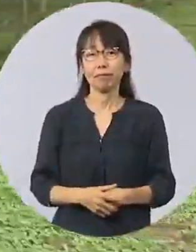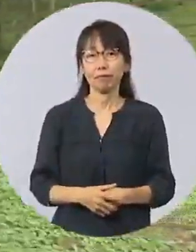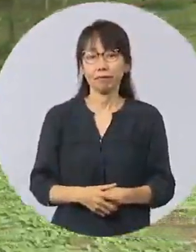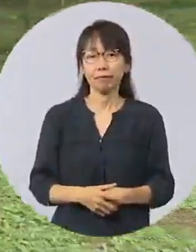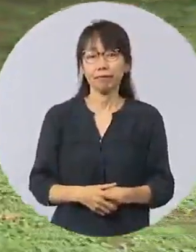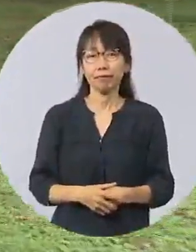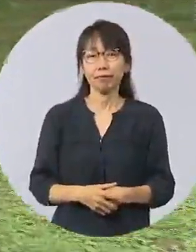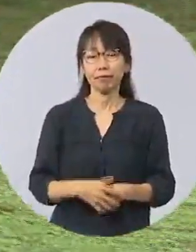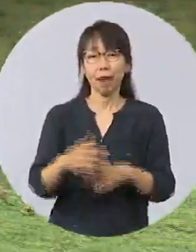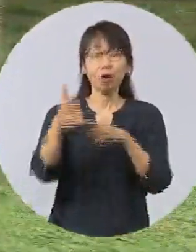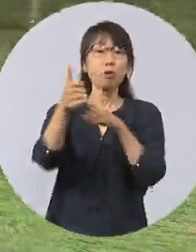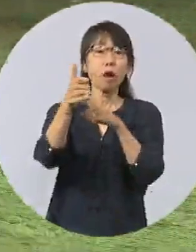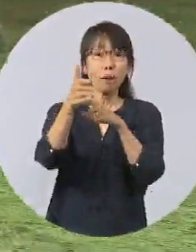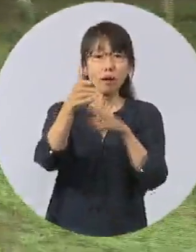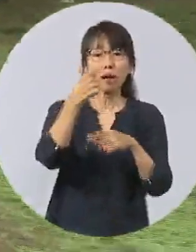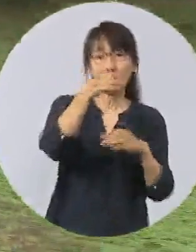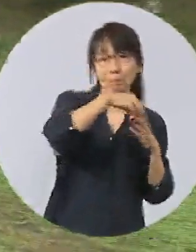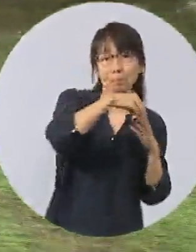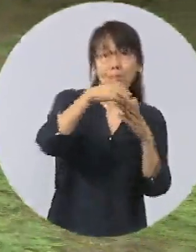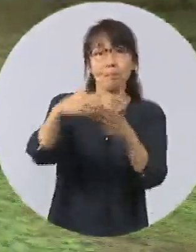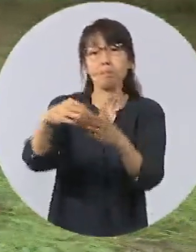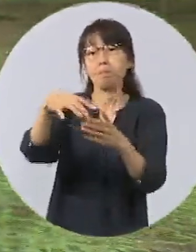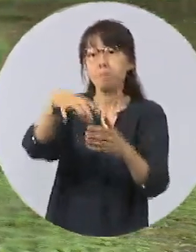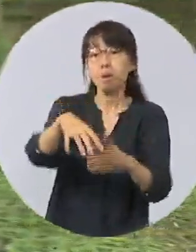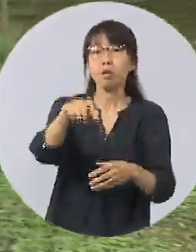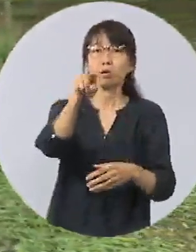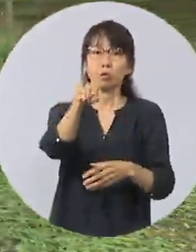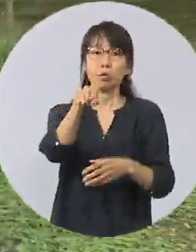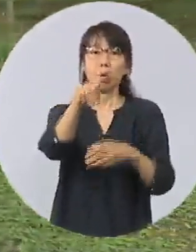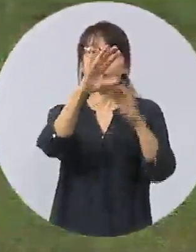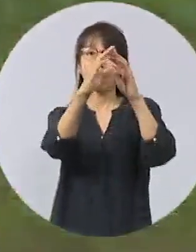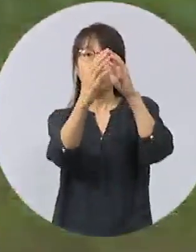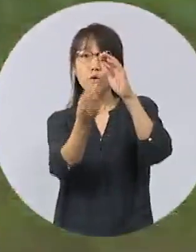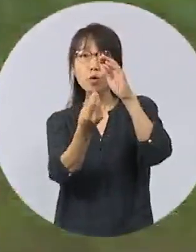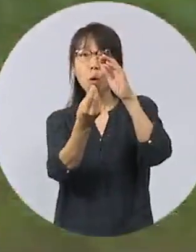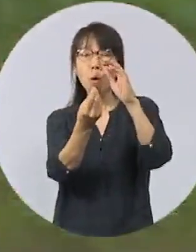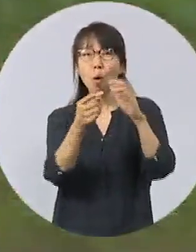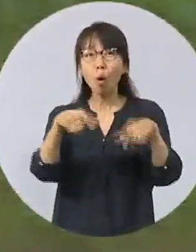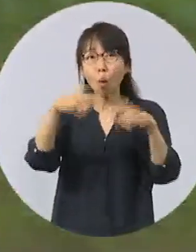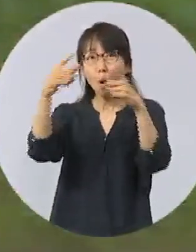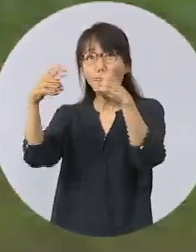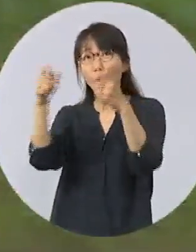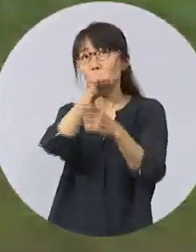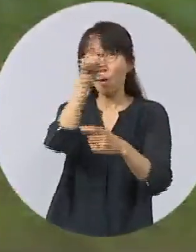諏訪間さんがまず案内してくれたのは自慢のぶどう畑。